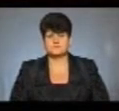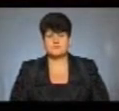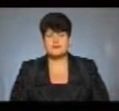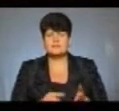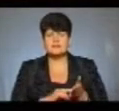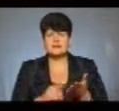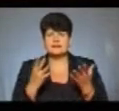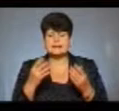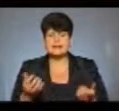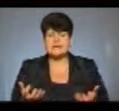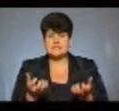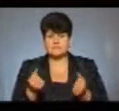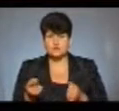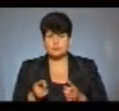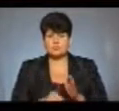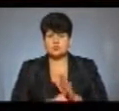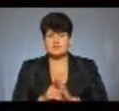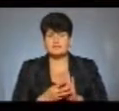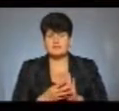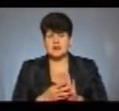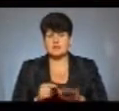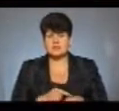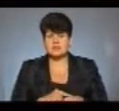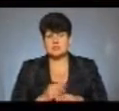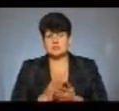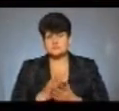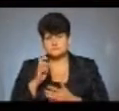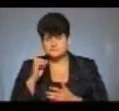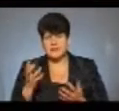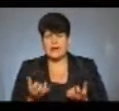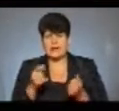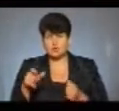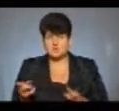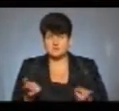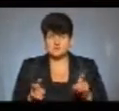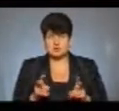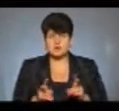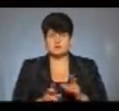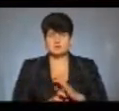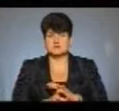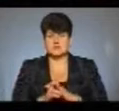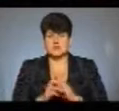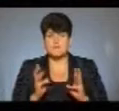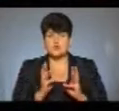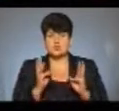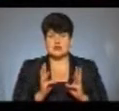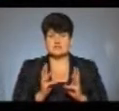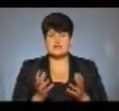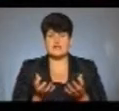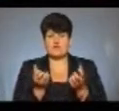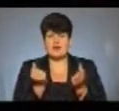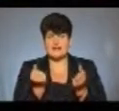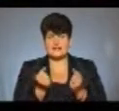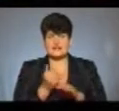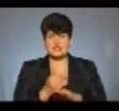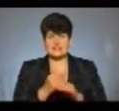Відзначати День рятівника в Тернополі почали о 9-й годині з богослужіння. Рятувальники зібралися біля каплички на території пожежно-рятувальної частини, що на вулиці